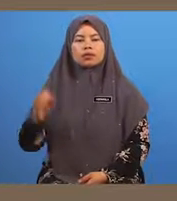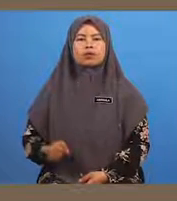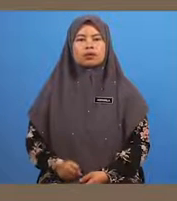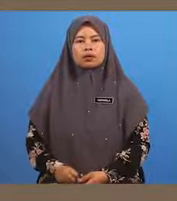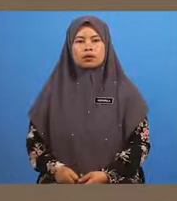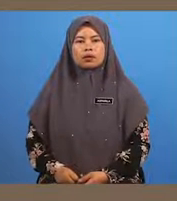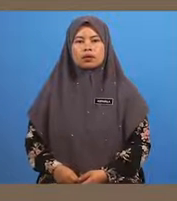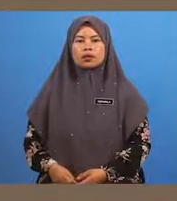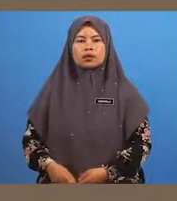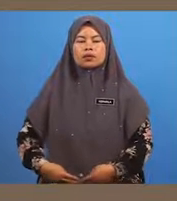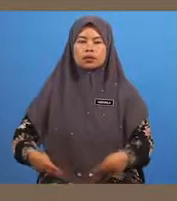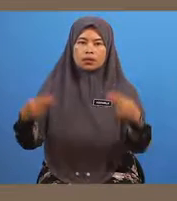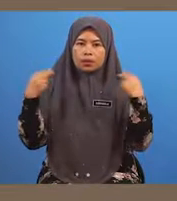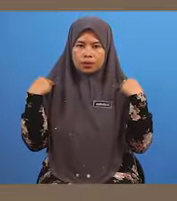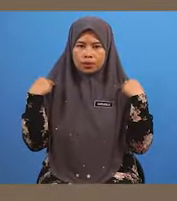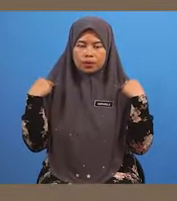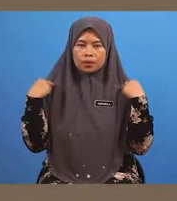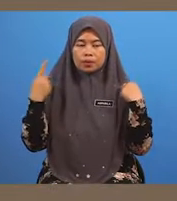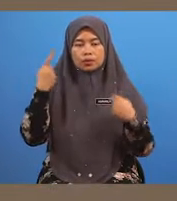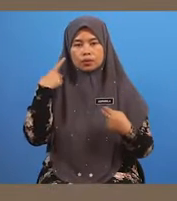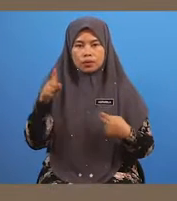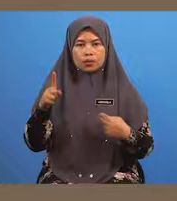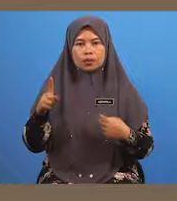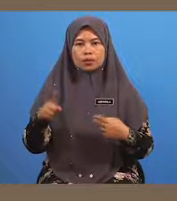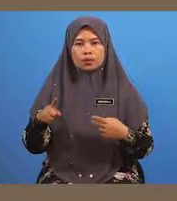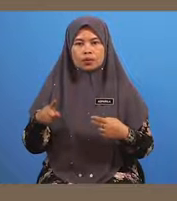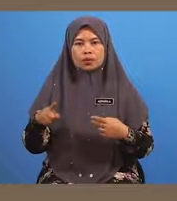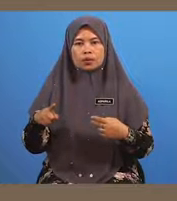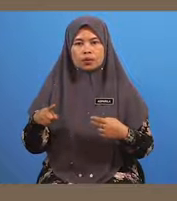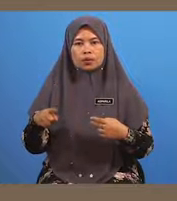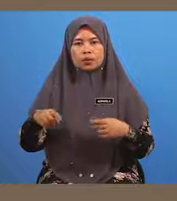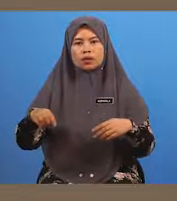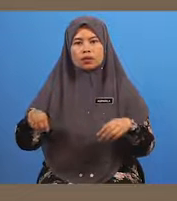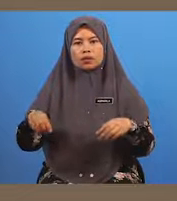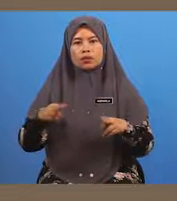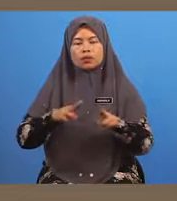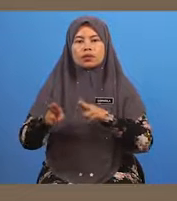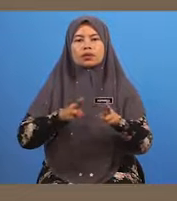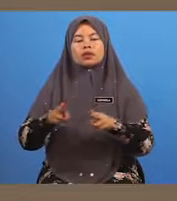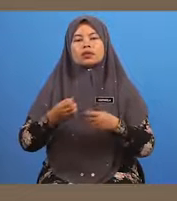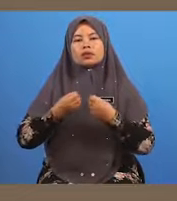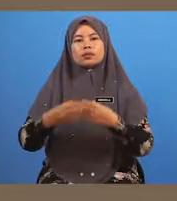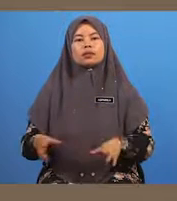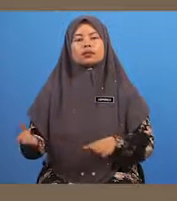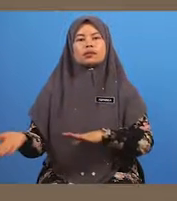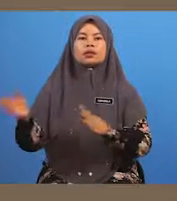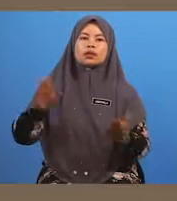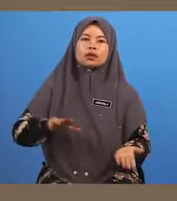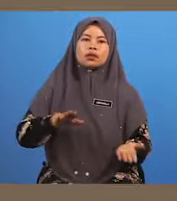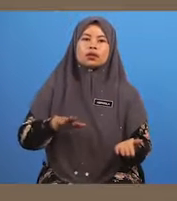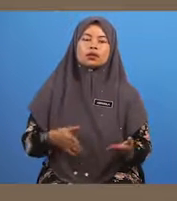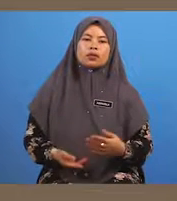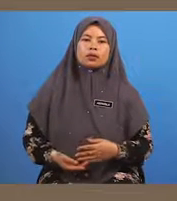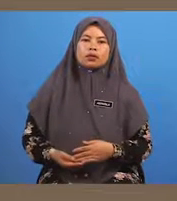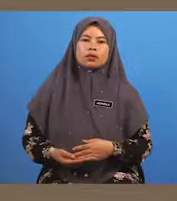ke atas hartanya untuk disempurnakan selepas kematiannya bagi maksud kebajikan